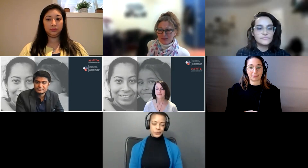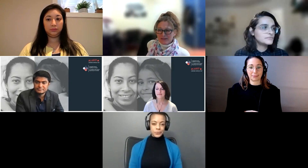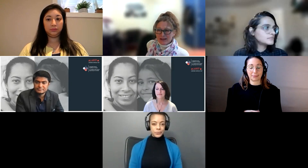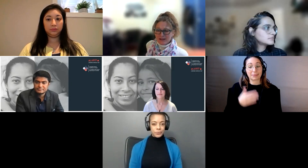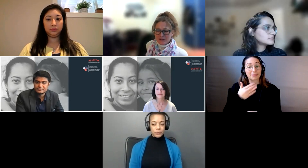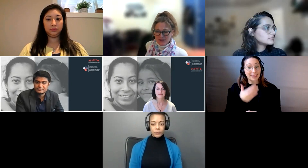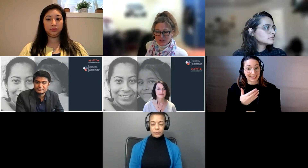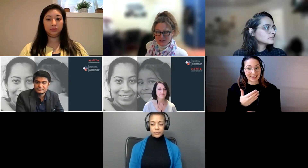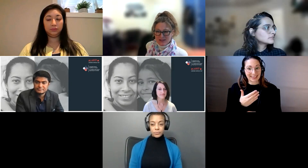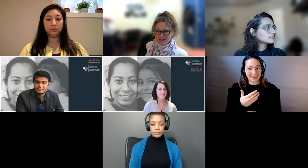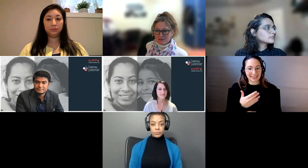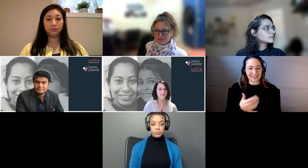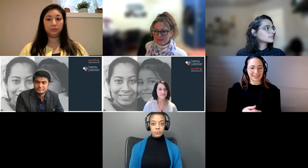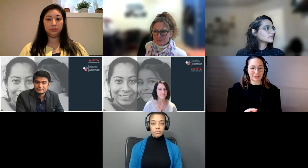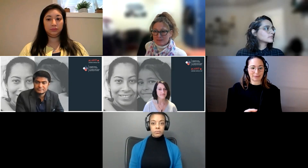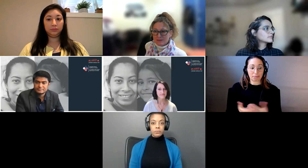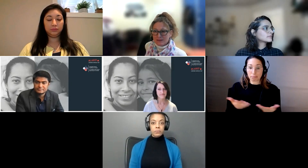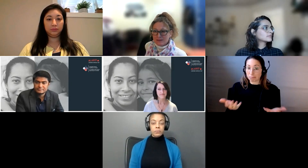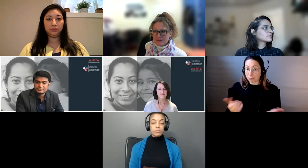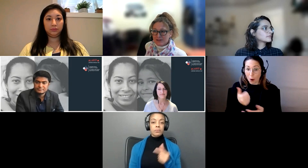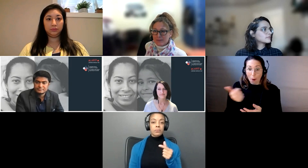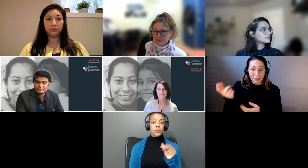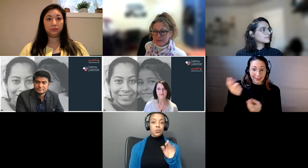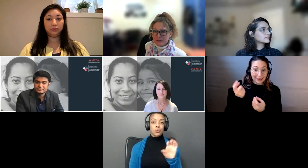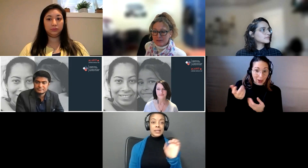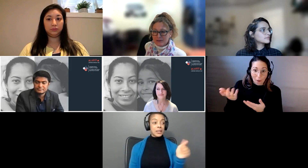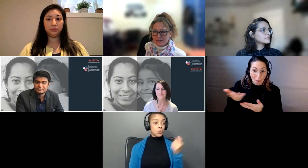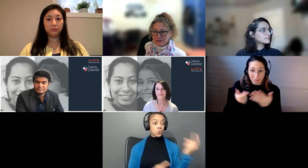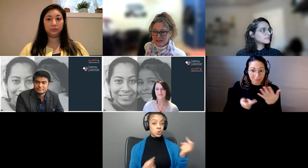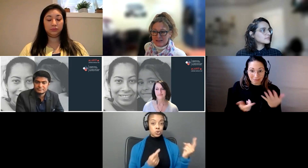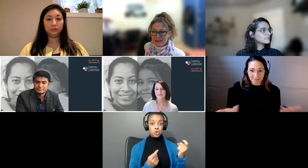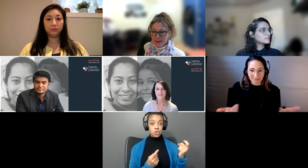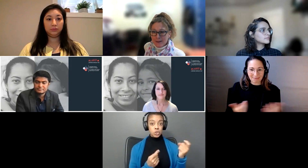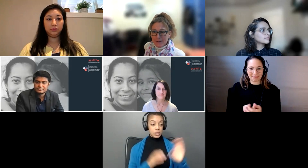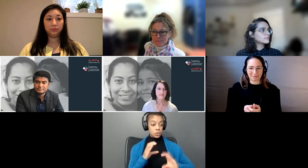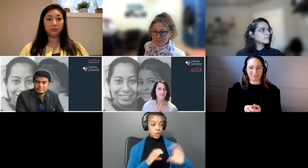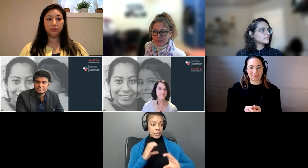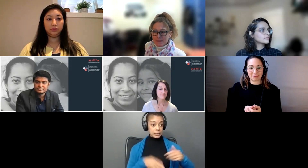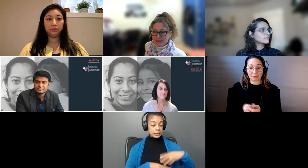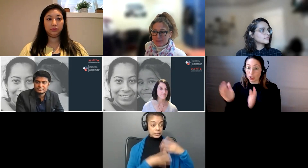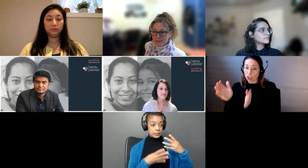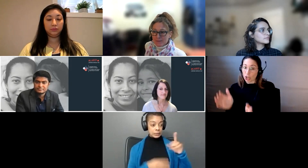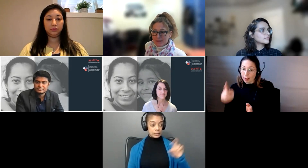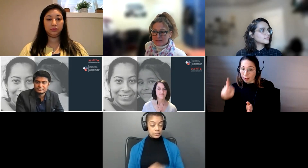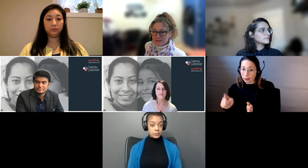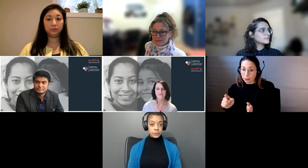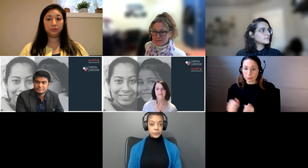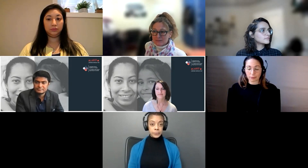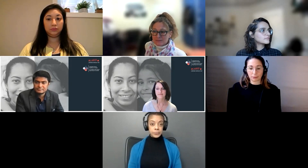Merci. Est-ce que nous avons d'autres questions qui sont dans le chat?